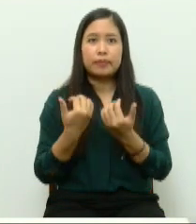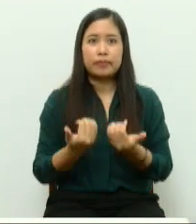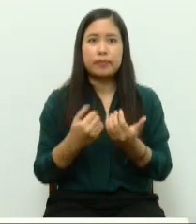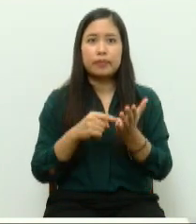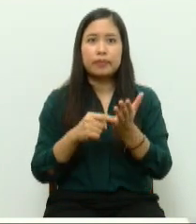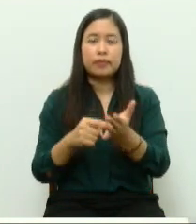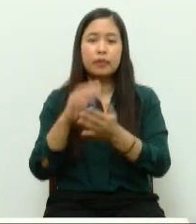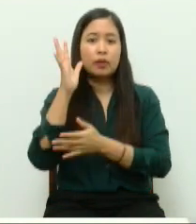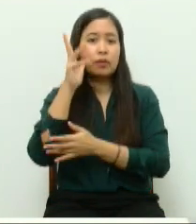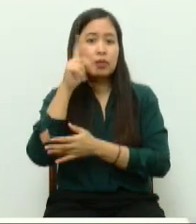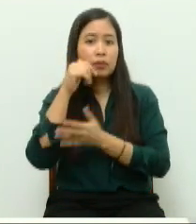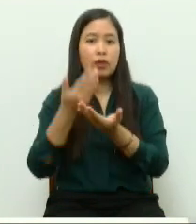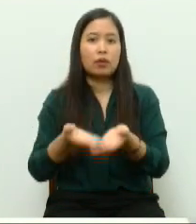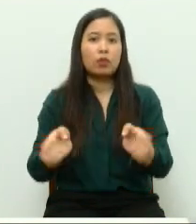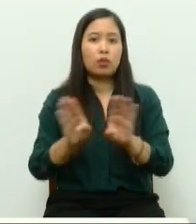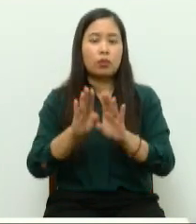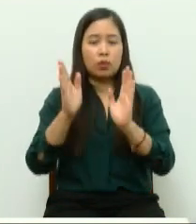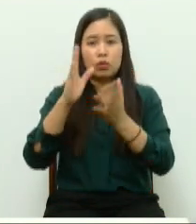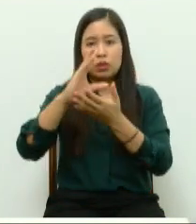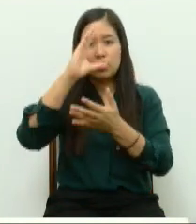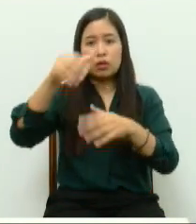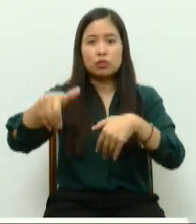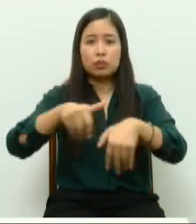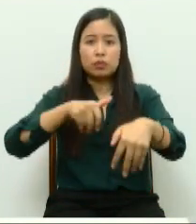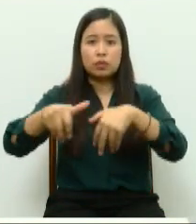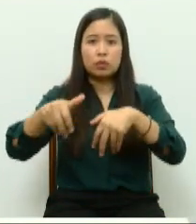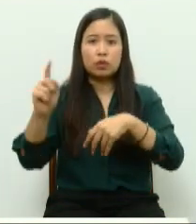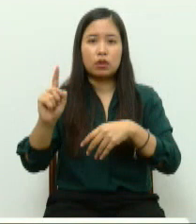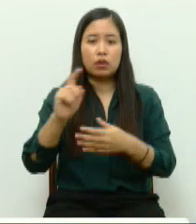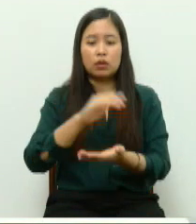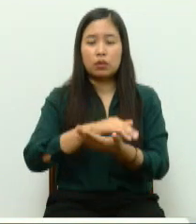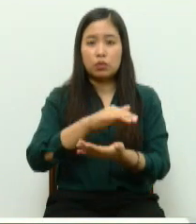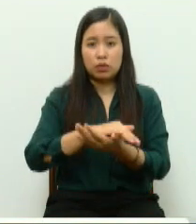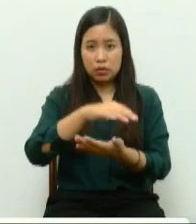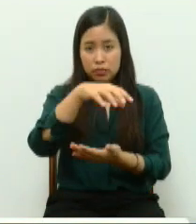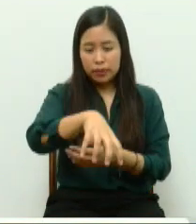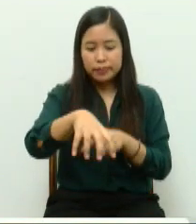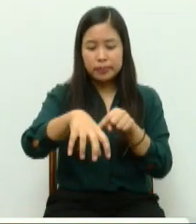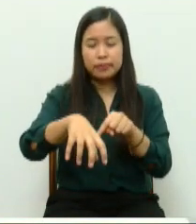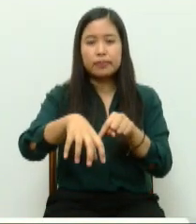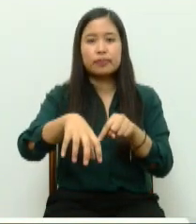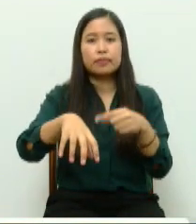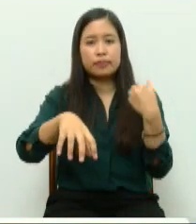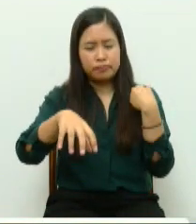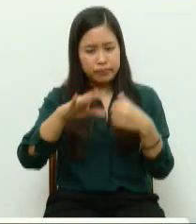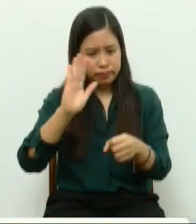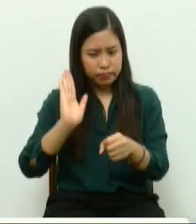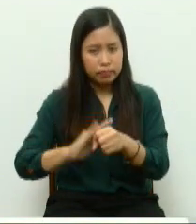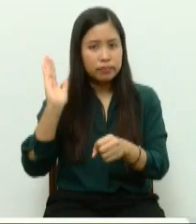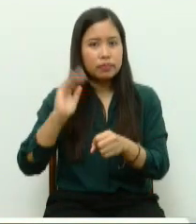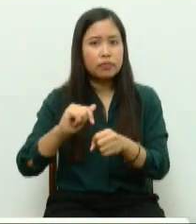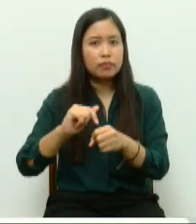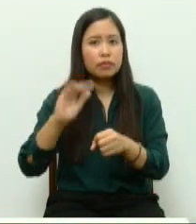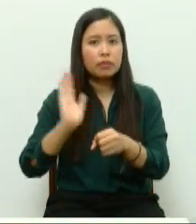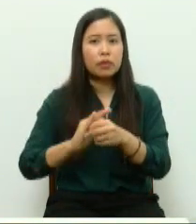ผู้ปกครองนักเรียนและน้องๆนักเรียนทุกคนว่าโรงเรียนที่เรามีอยู่ในปัจจุบันมีเพียงพอกับการรองรับโ